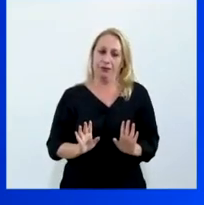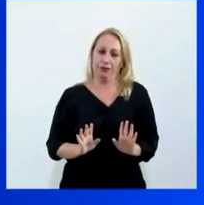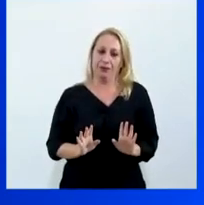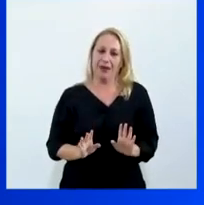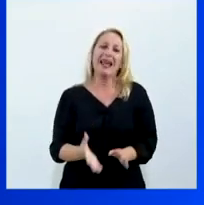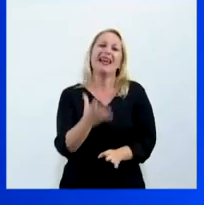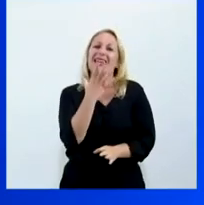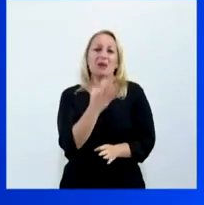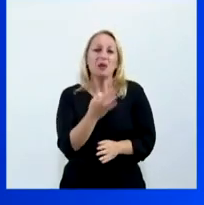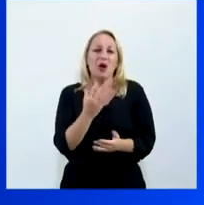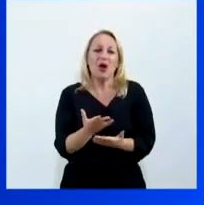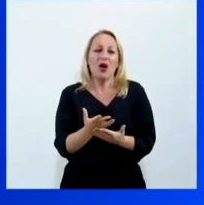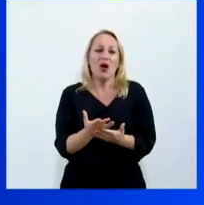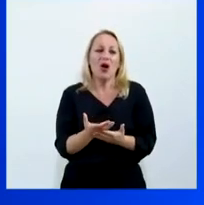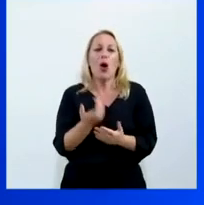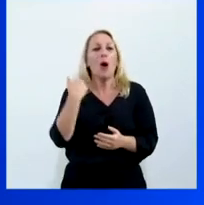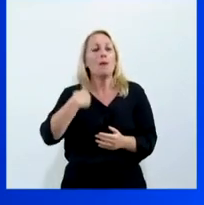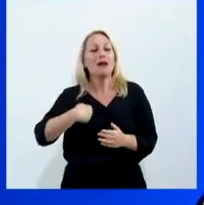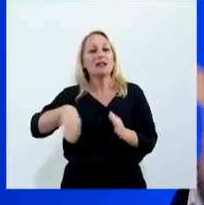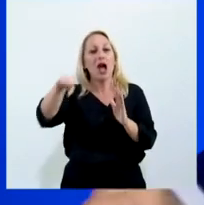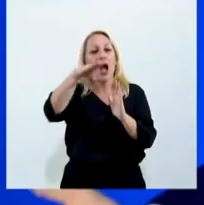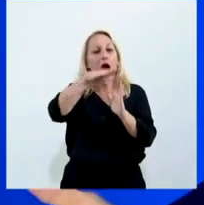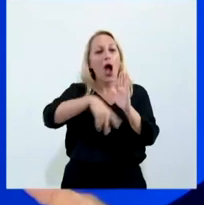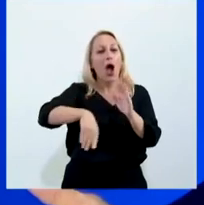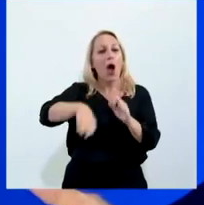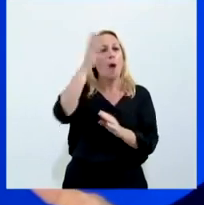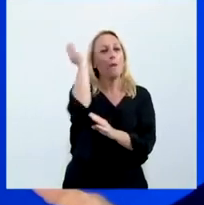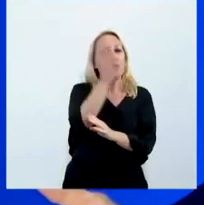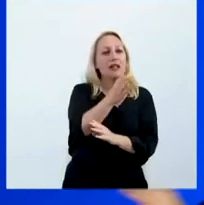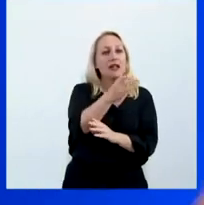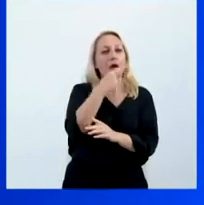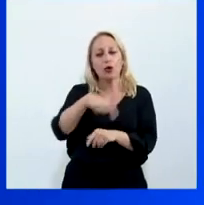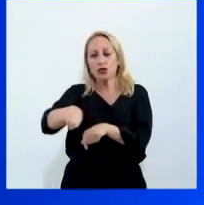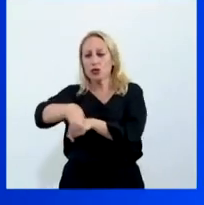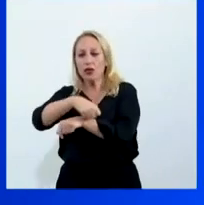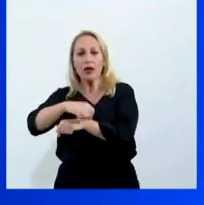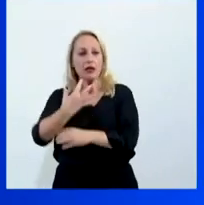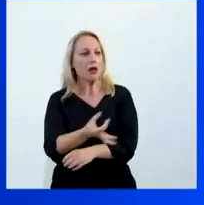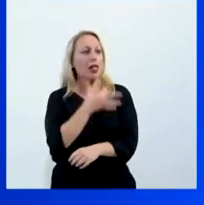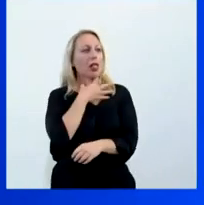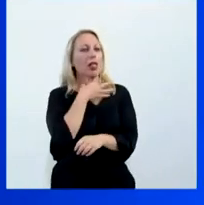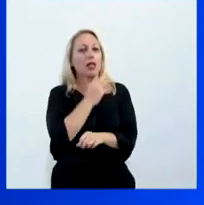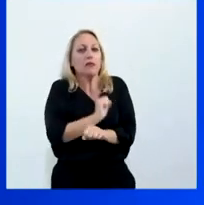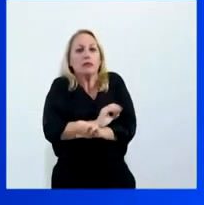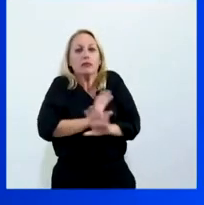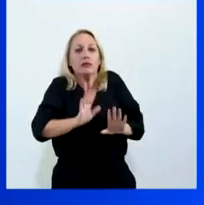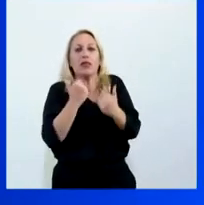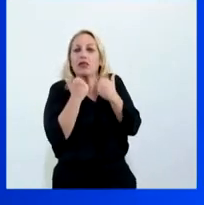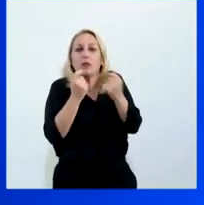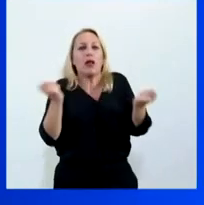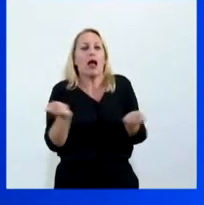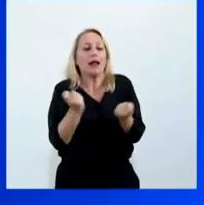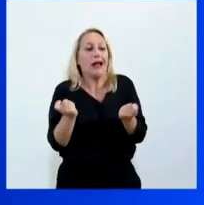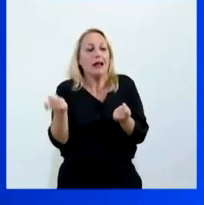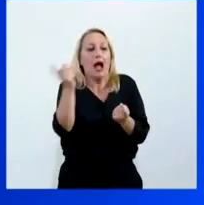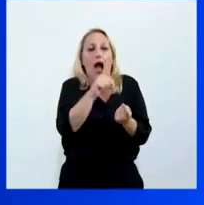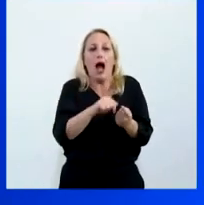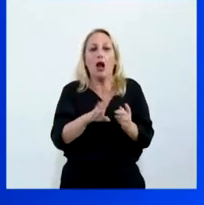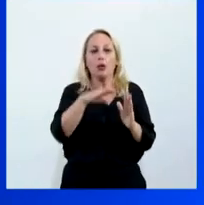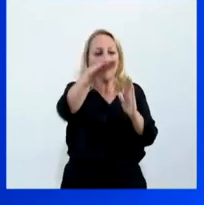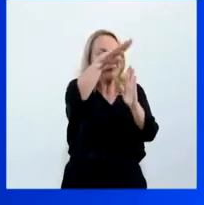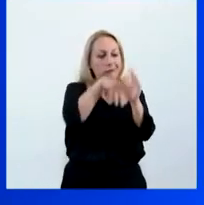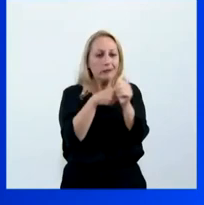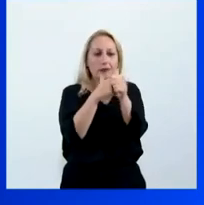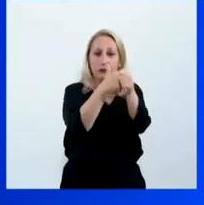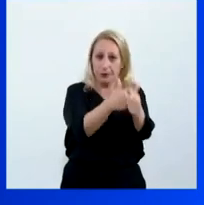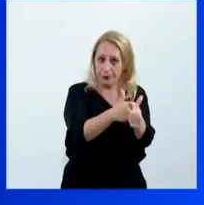Γιατί ακριβώς ο ποινικός κώδικας δεν δίνει τη δυνατότητα στο δικαστήριο να κάνει κάτι διαφορετικό. Αυτές οι παρεμβάσεις θα